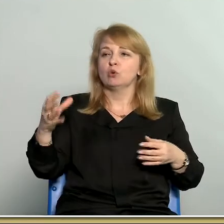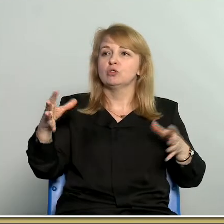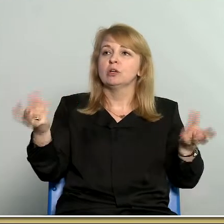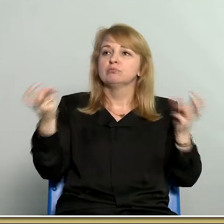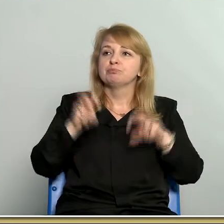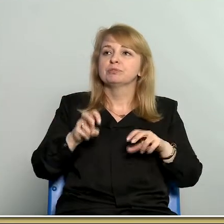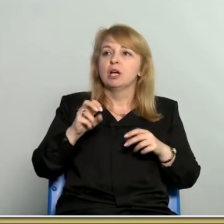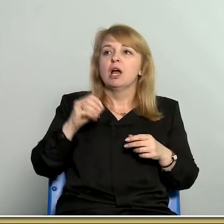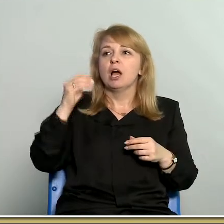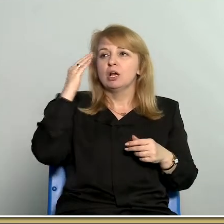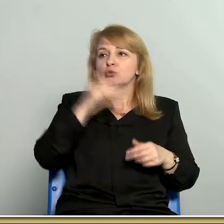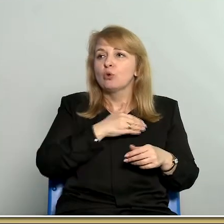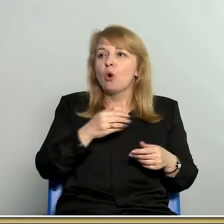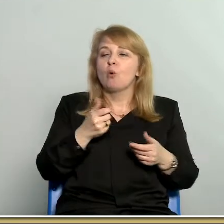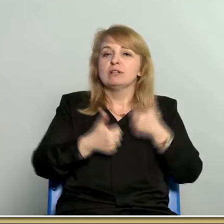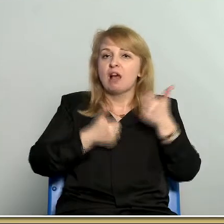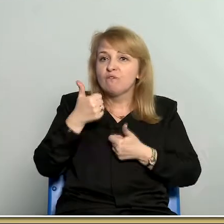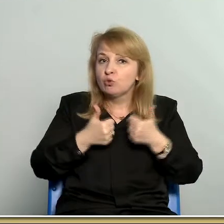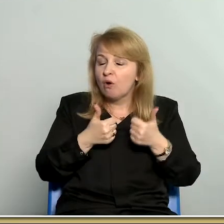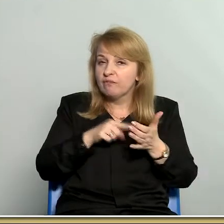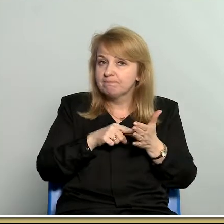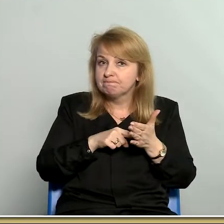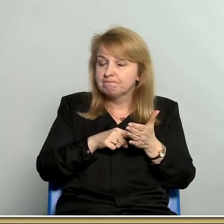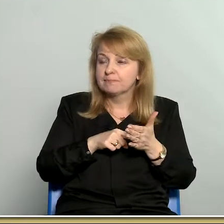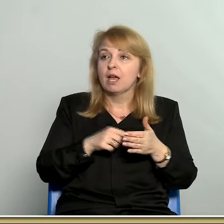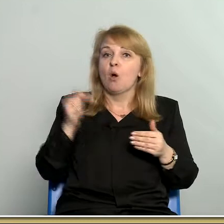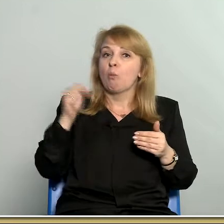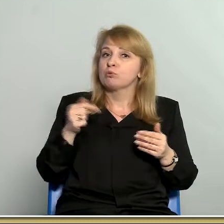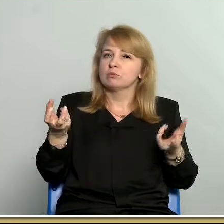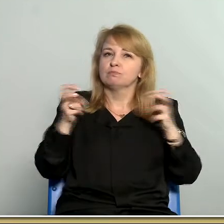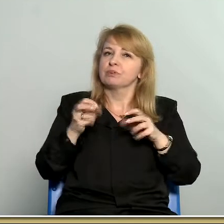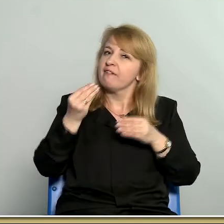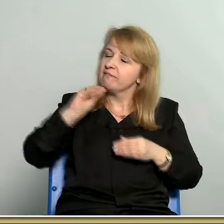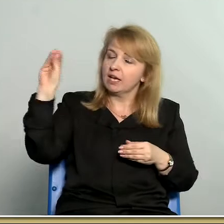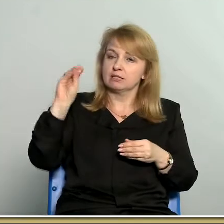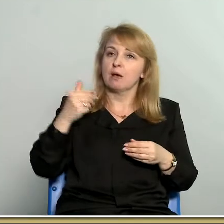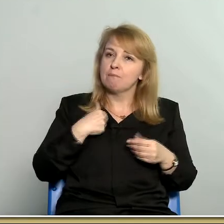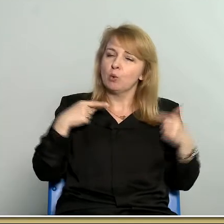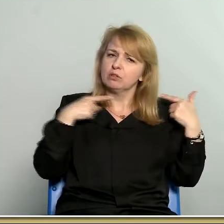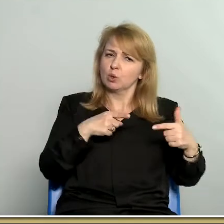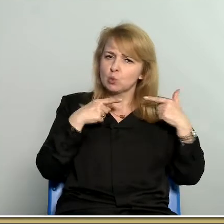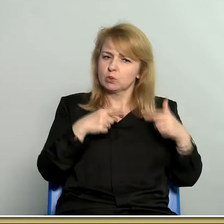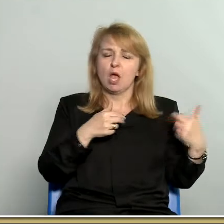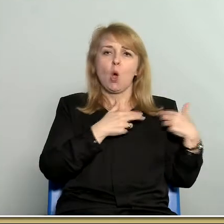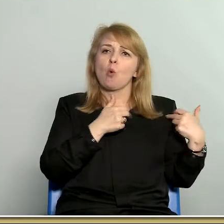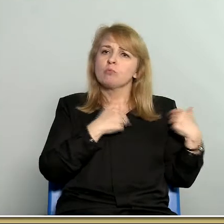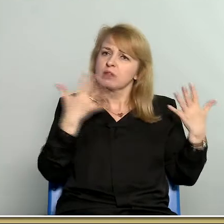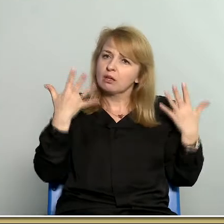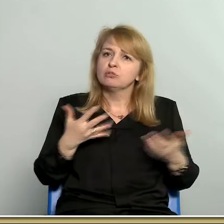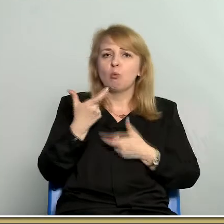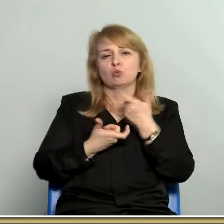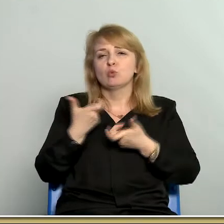placówek oświatowych kształcenia zawodowego, no tu mieliśmy takie zagadnienie negocjacyjne, że Komisja chciała Europejska